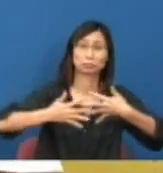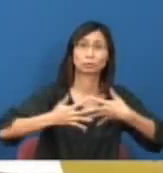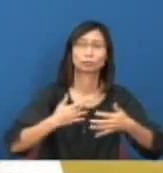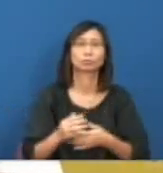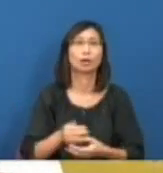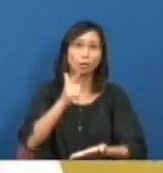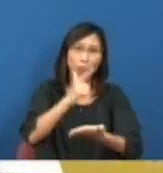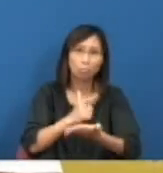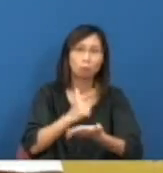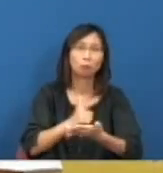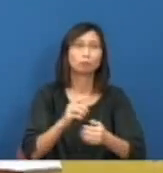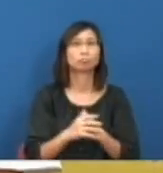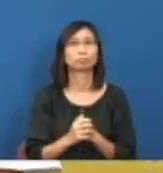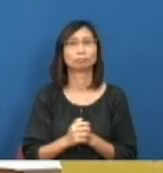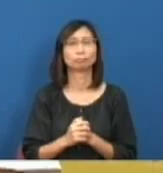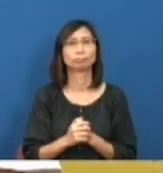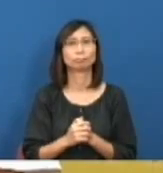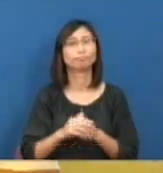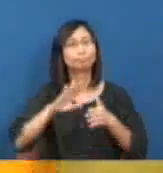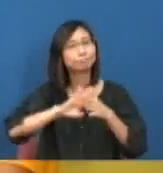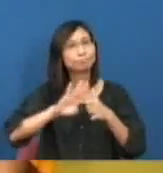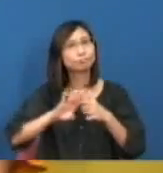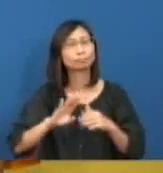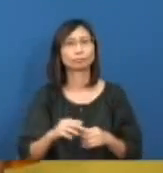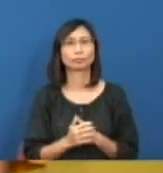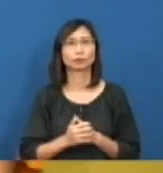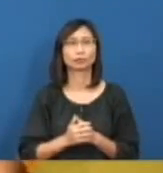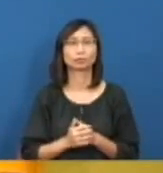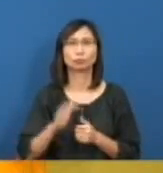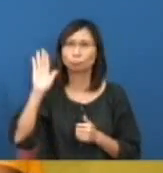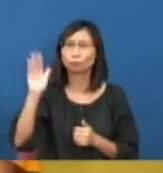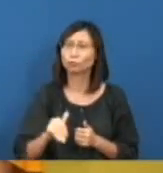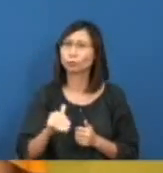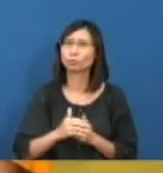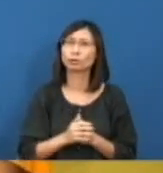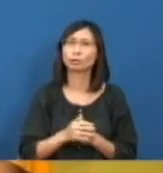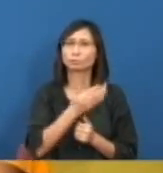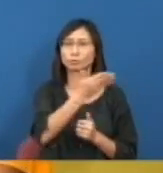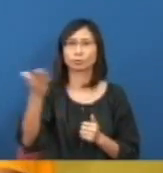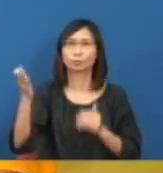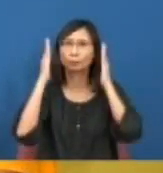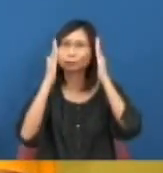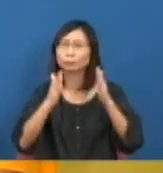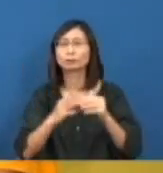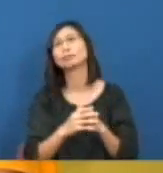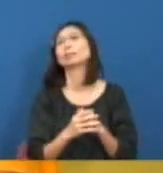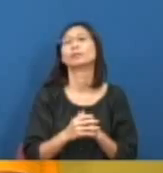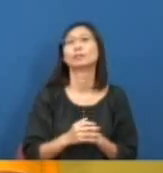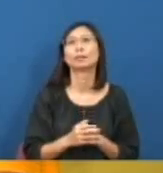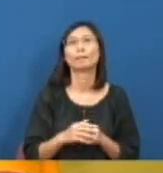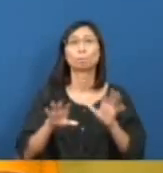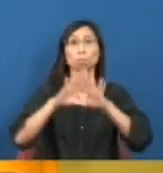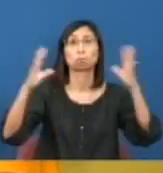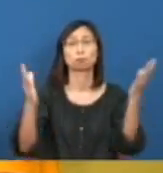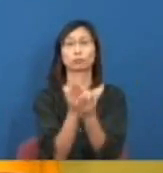可或缺嘅一部分啦，係咪？ 咁所以呢個都可能係即係大家可以留意到而家即係成個香